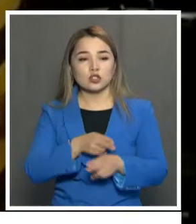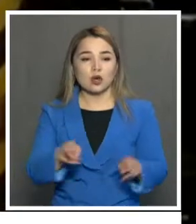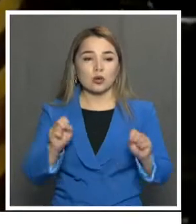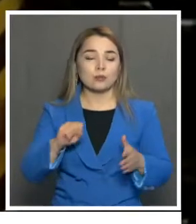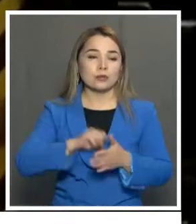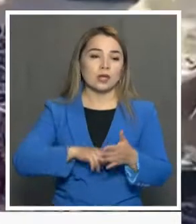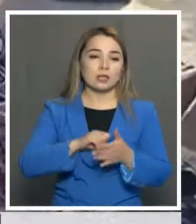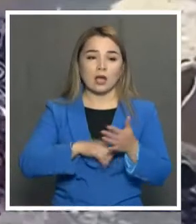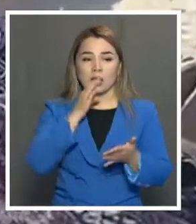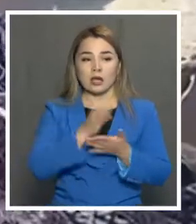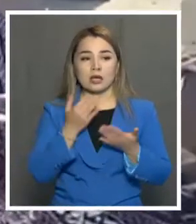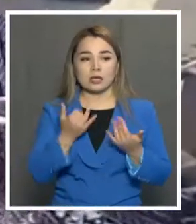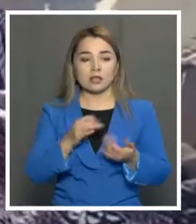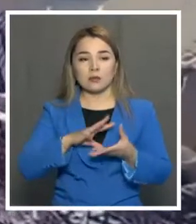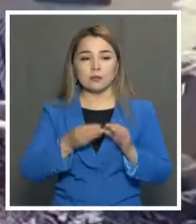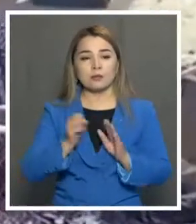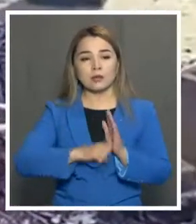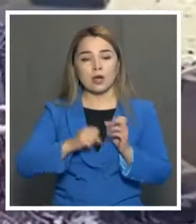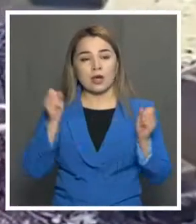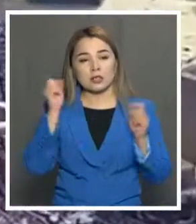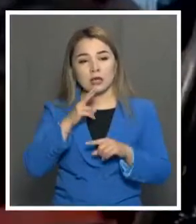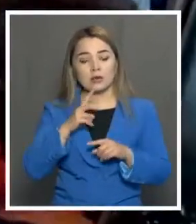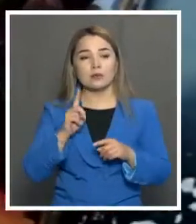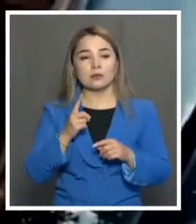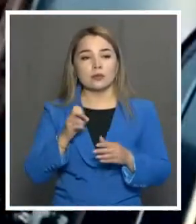мүмкін. Қазір істің мән-жайы анықталып жатыр.